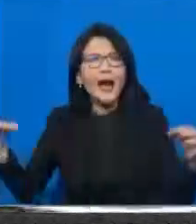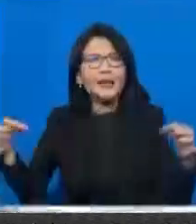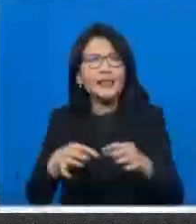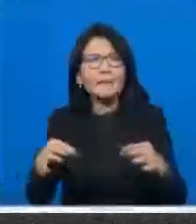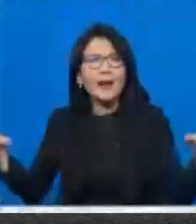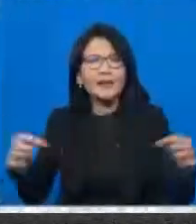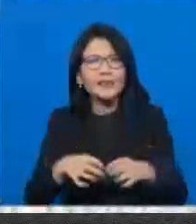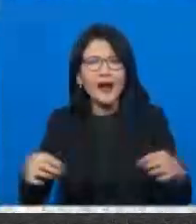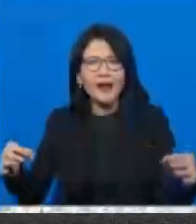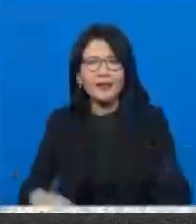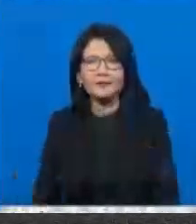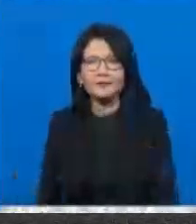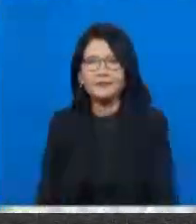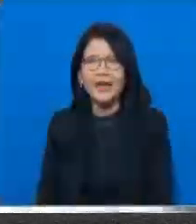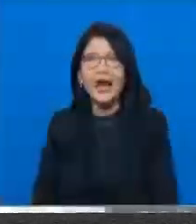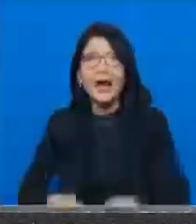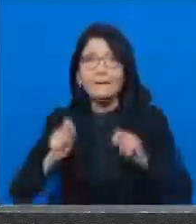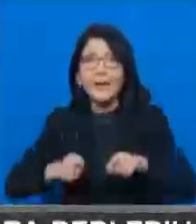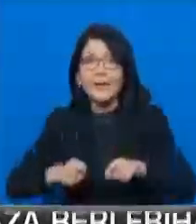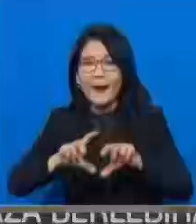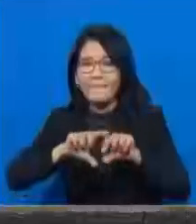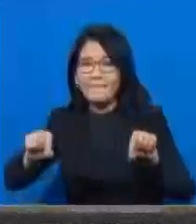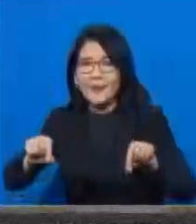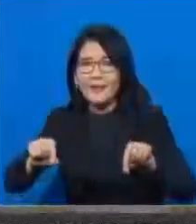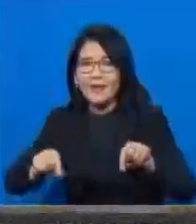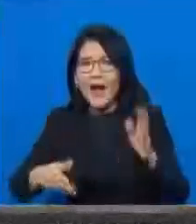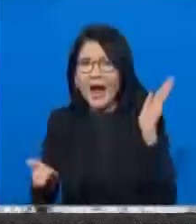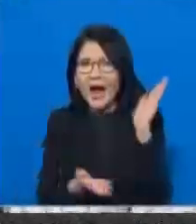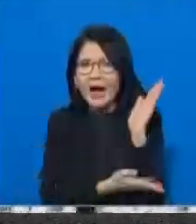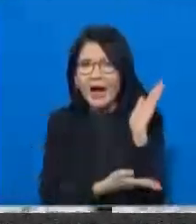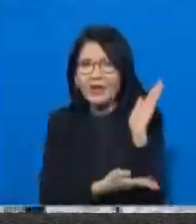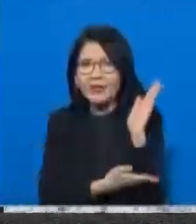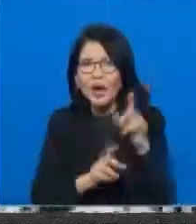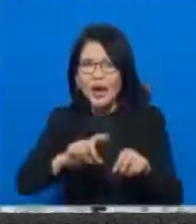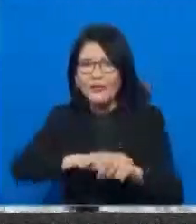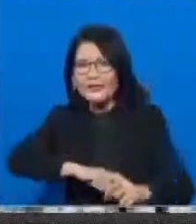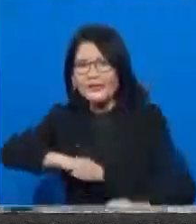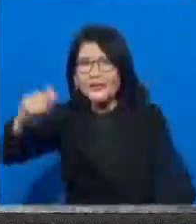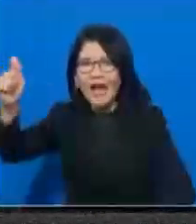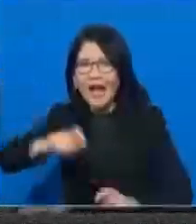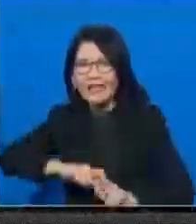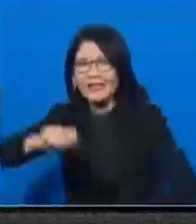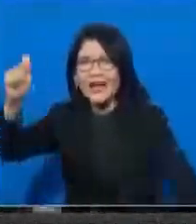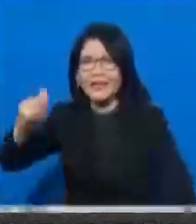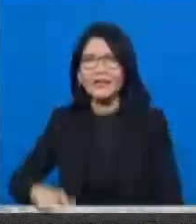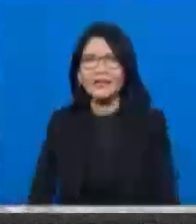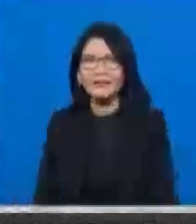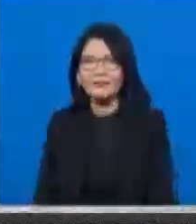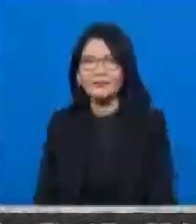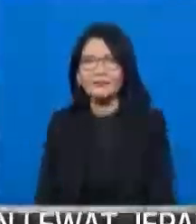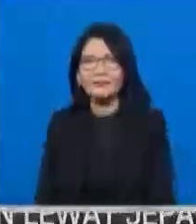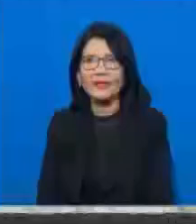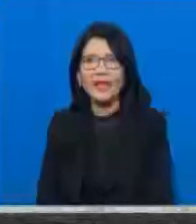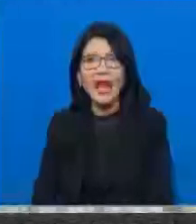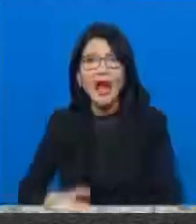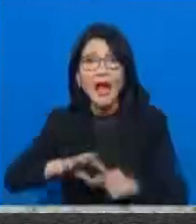putus. Menggunakan batang kayu dan mata yang awas, para pegawai menarik mie tadi hingga berukuran sesuai standar. Mie yang